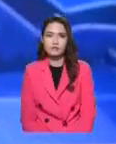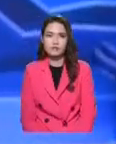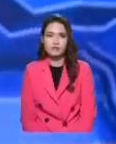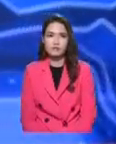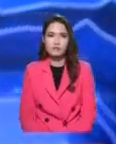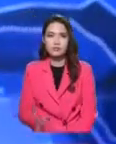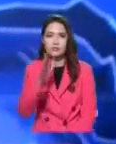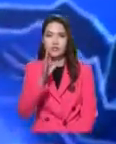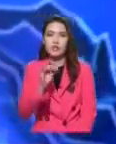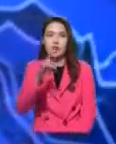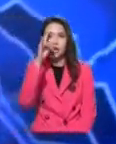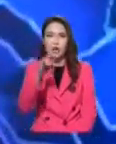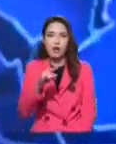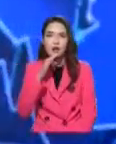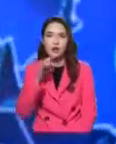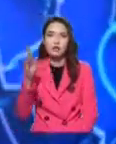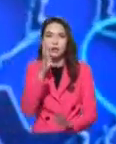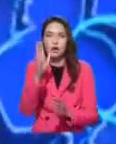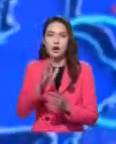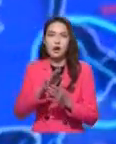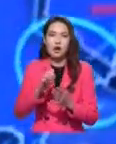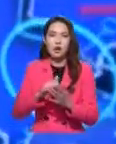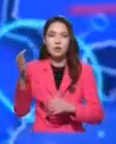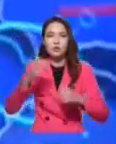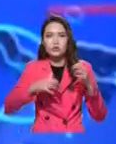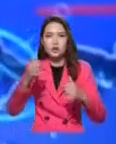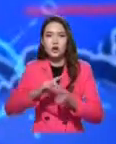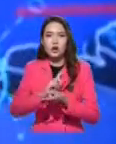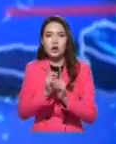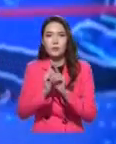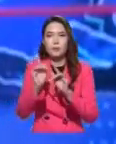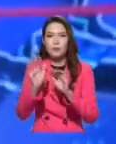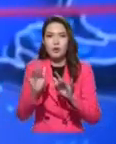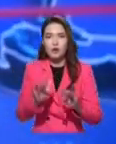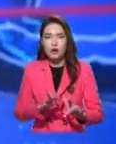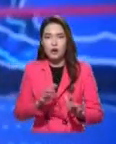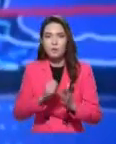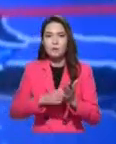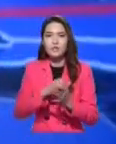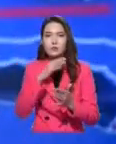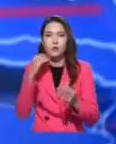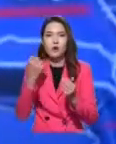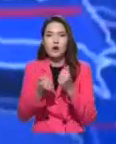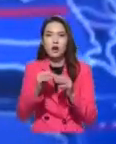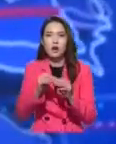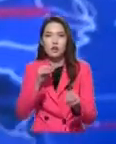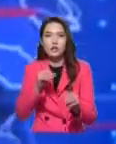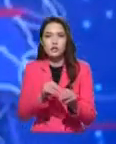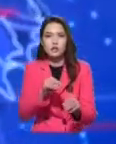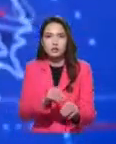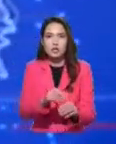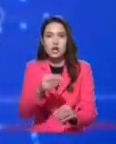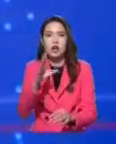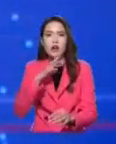Тем временем в Восточном Казахстане бушует непогода. Обильные дожди сменились снегопадом, и это стало причиной десятков ДТП. Три из них